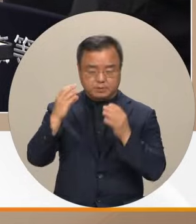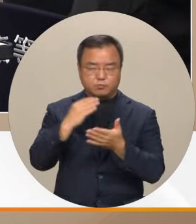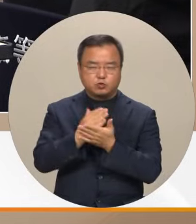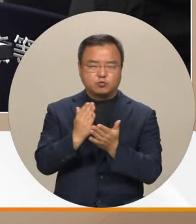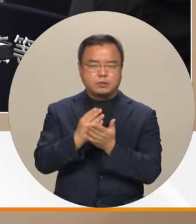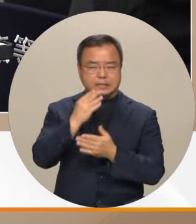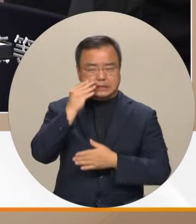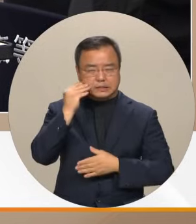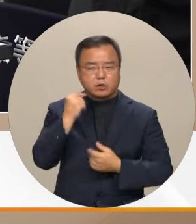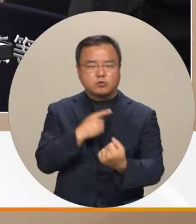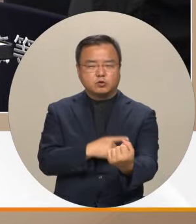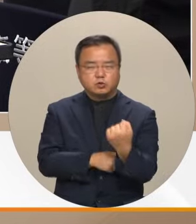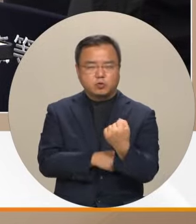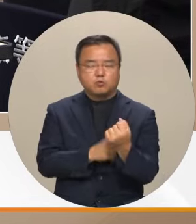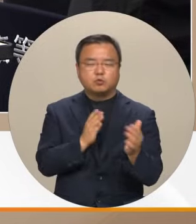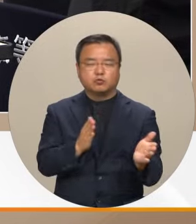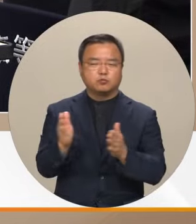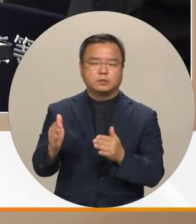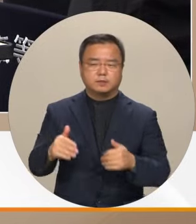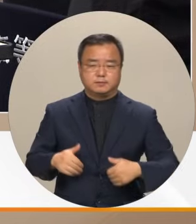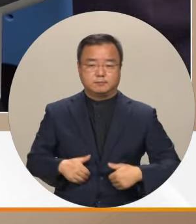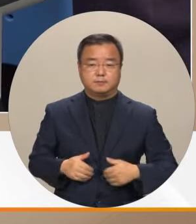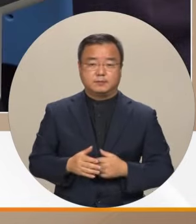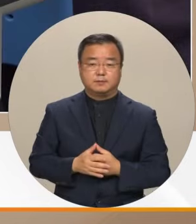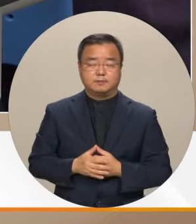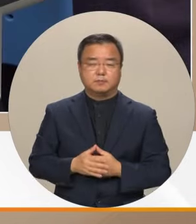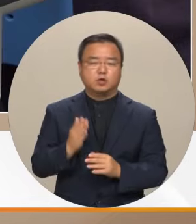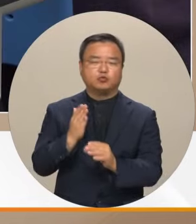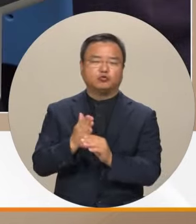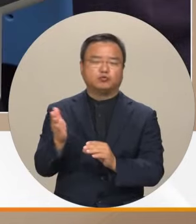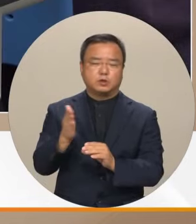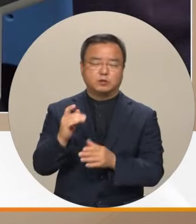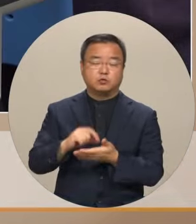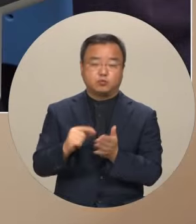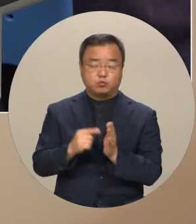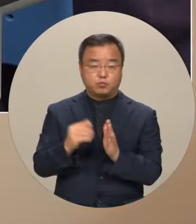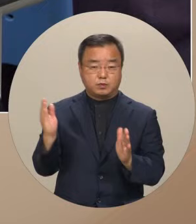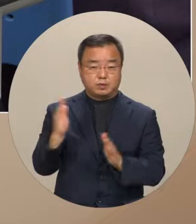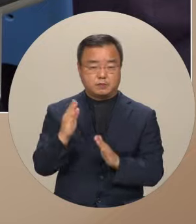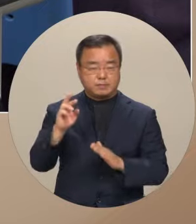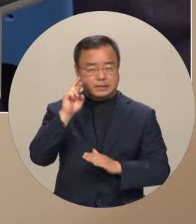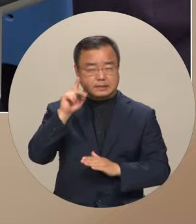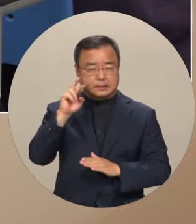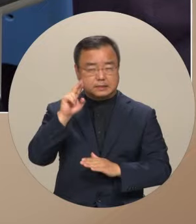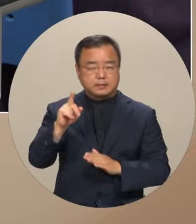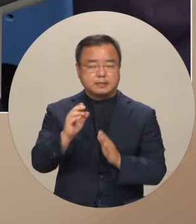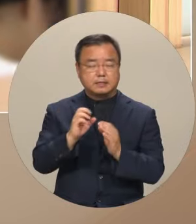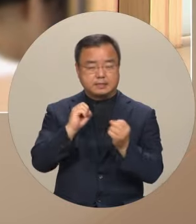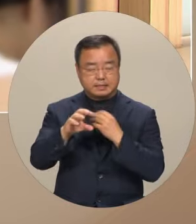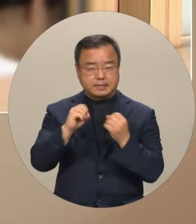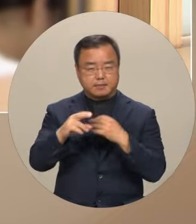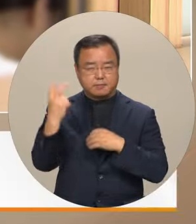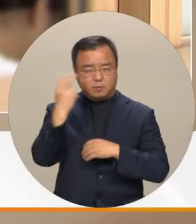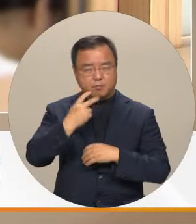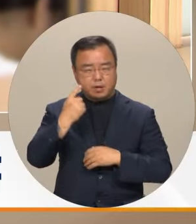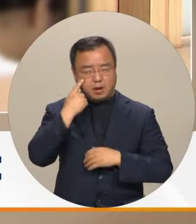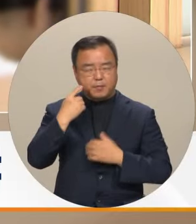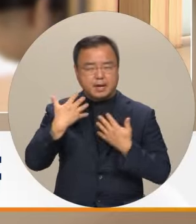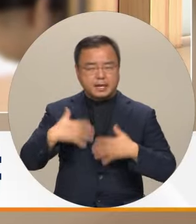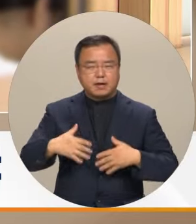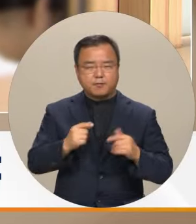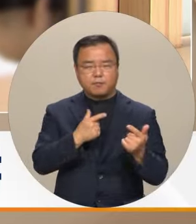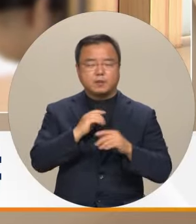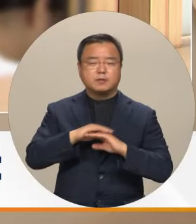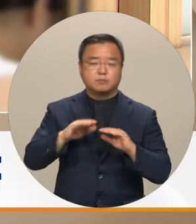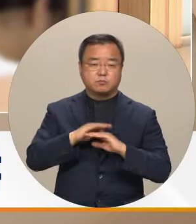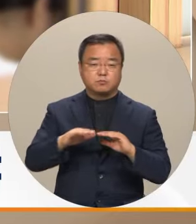높이는 것도 도움이 될 것이라고 생각을 합니다 자 중위권 학생들은 오답노트를 활용해서 자신의 약한 부분을 보완하고 수능